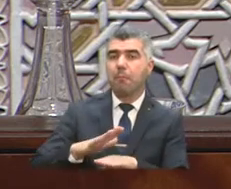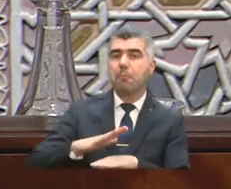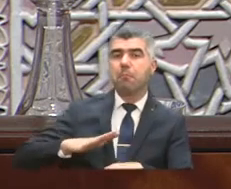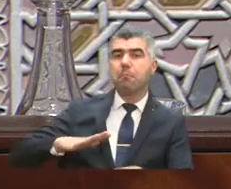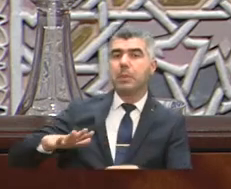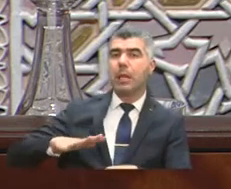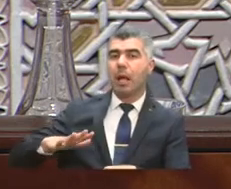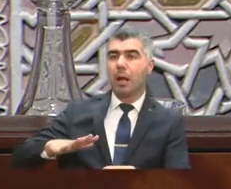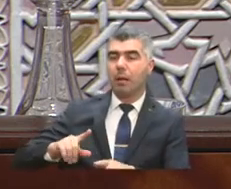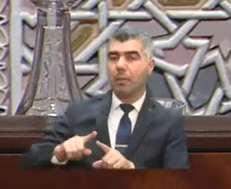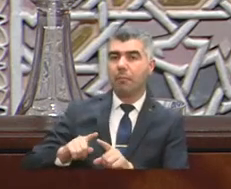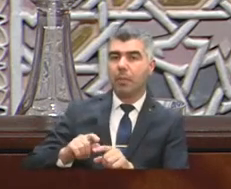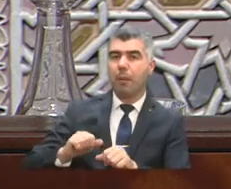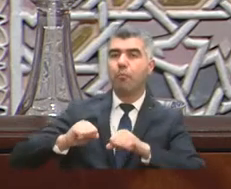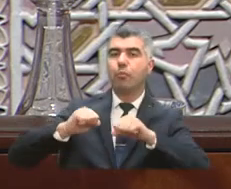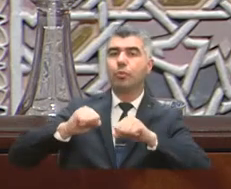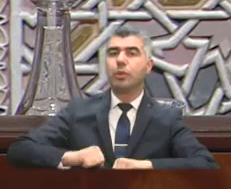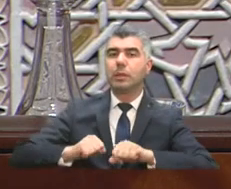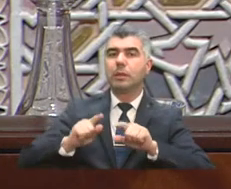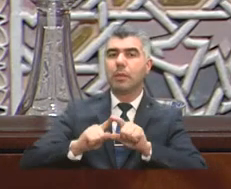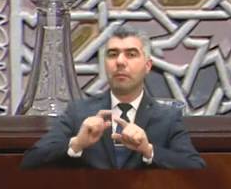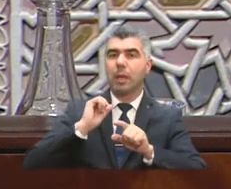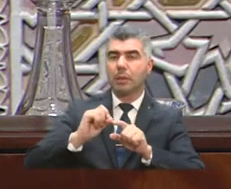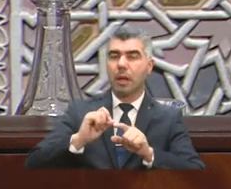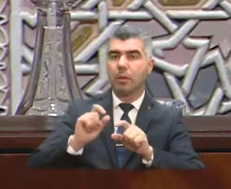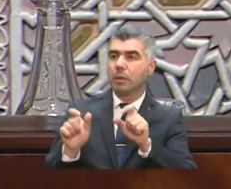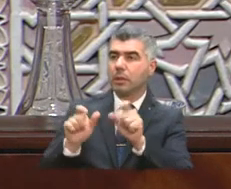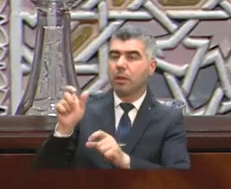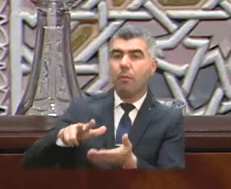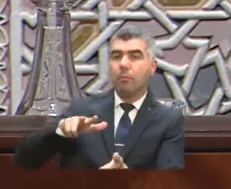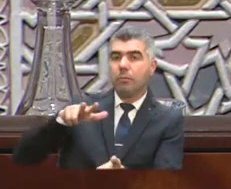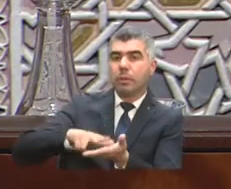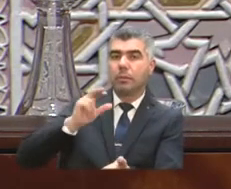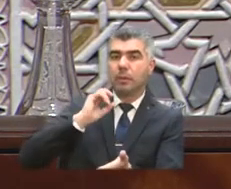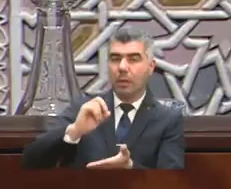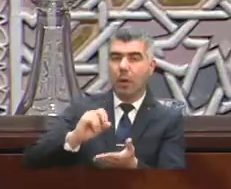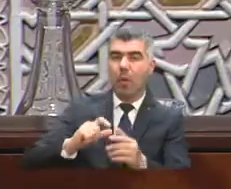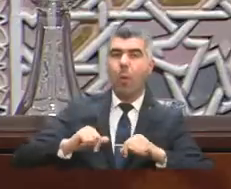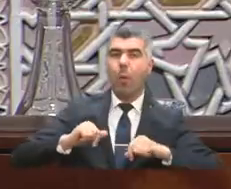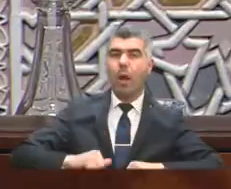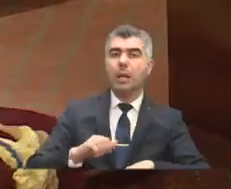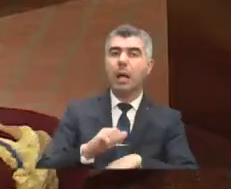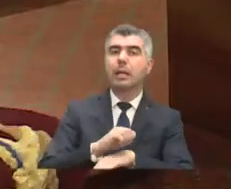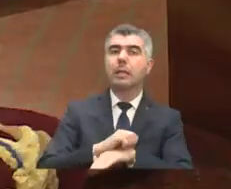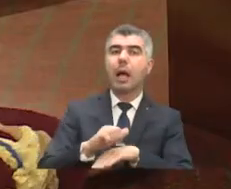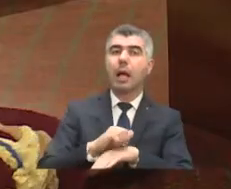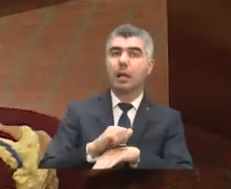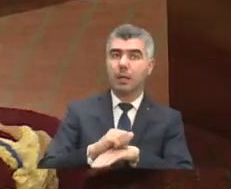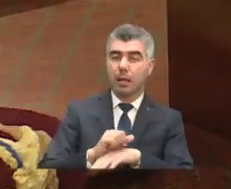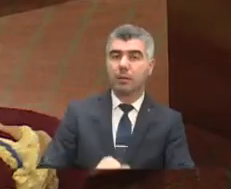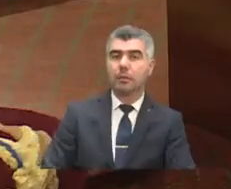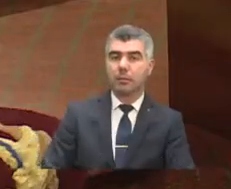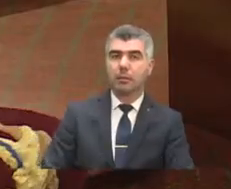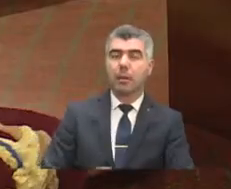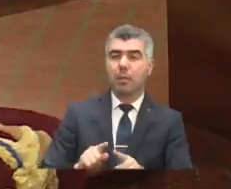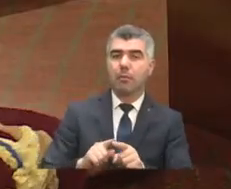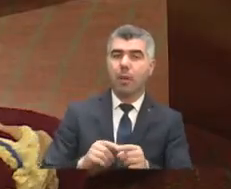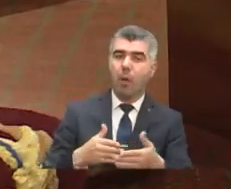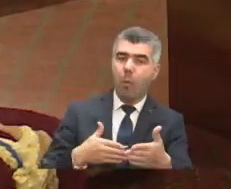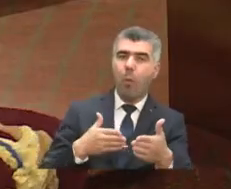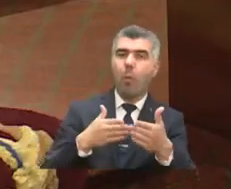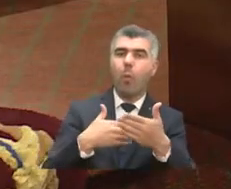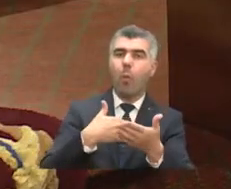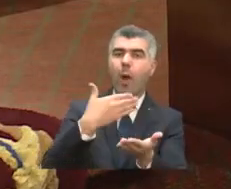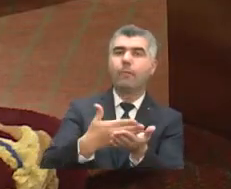تقوم المجالس الترابيه بتطوير خدمات النقل الجماعي للاشخاص تحت اشراف وزاره الداخليه كحل للتصدي لظاهره النقل